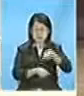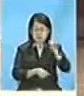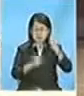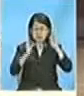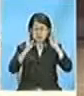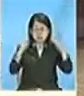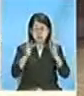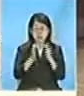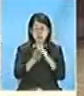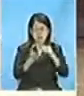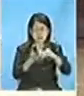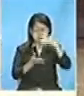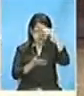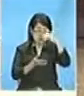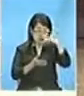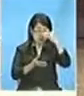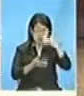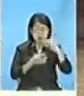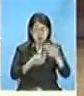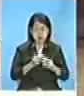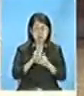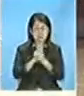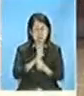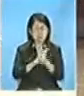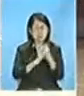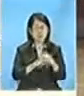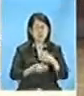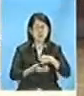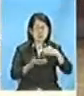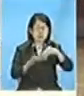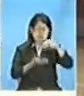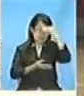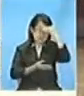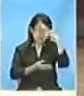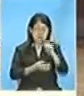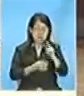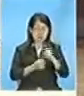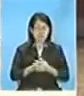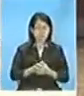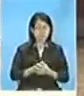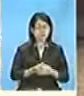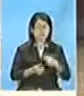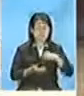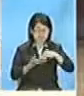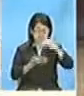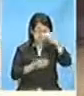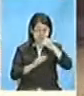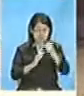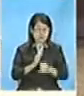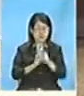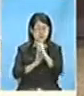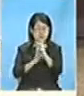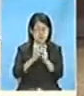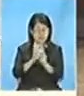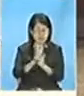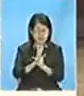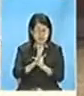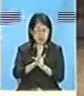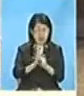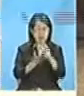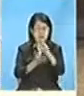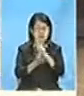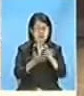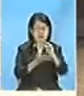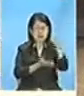ษาของกระผมนะครับการศึกษาของกระผมผมจบนิติศาสตร์บัณฑิตมหา